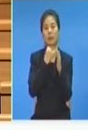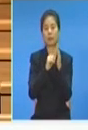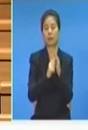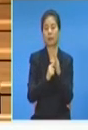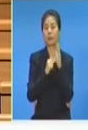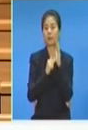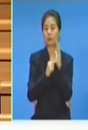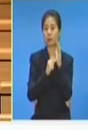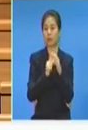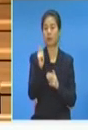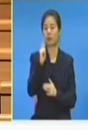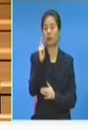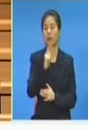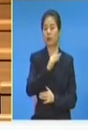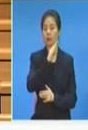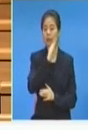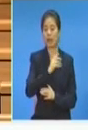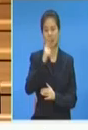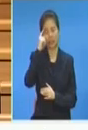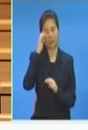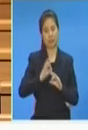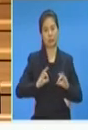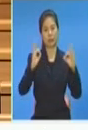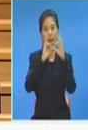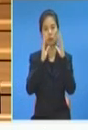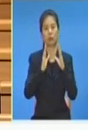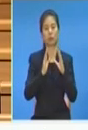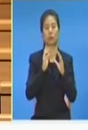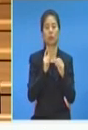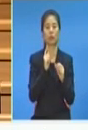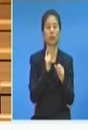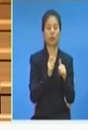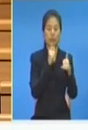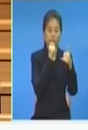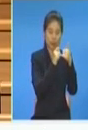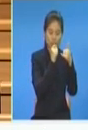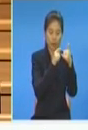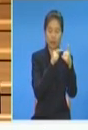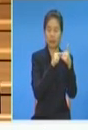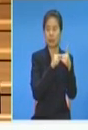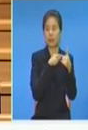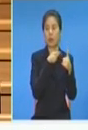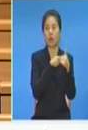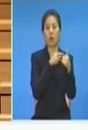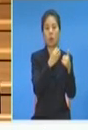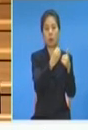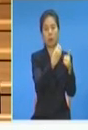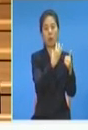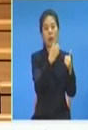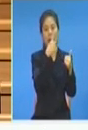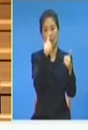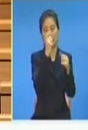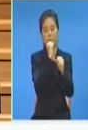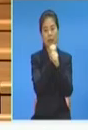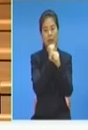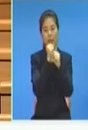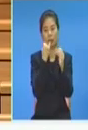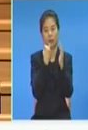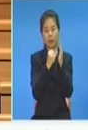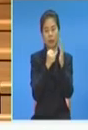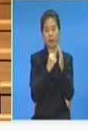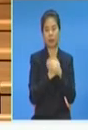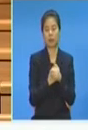ราจะเน้นเอาเฉพาะพยานบุคคลวันนี้เขามาให้การว่าจำได้พอไปถึงระดับ